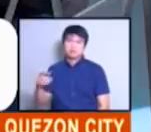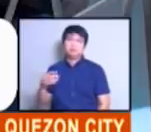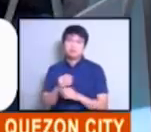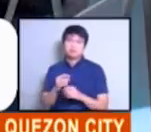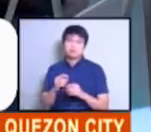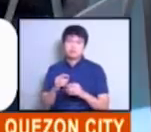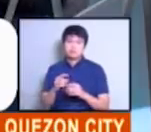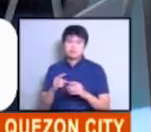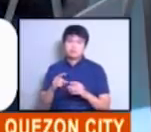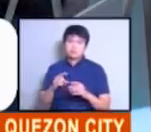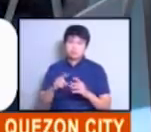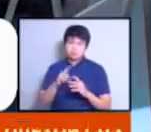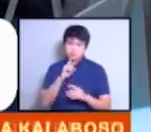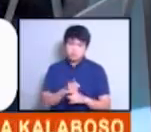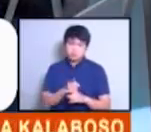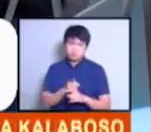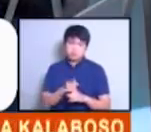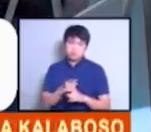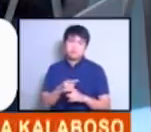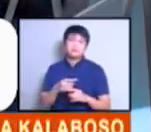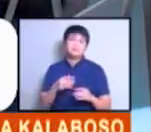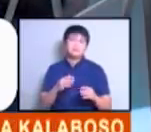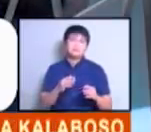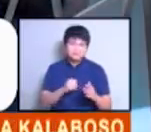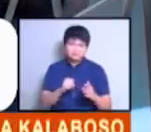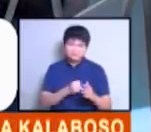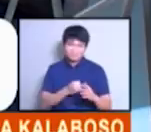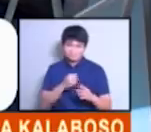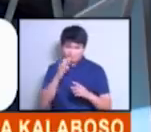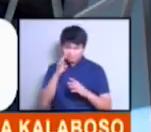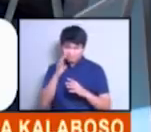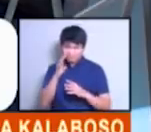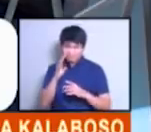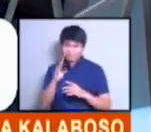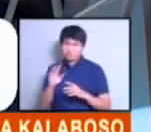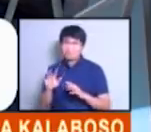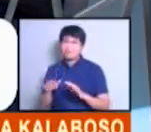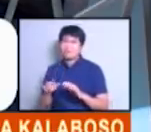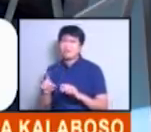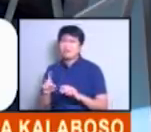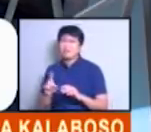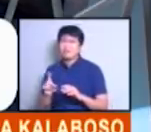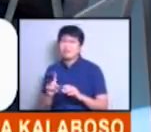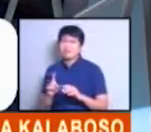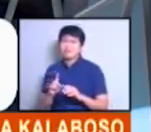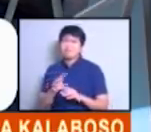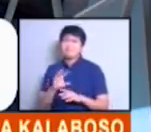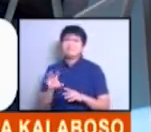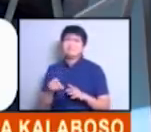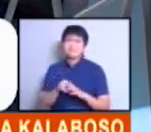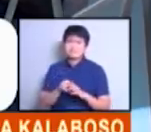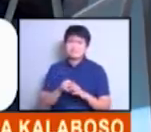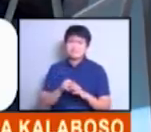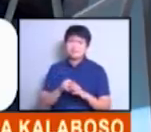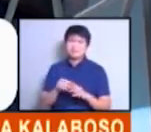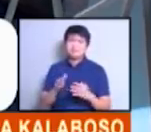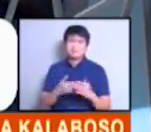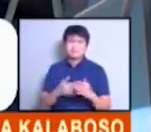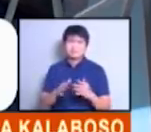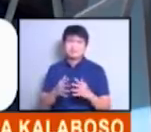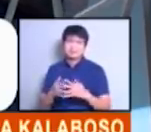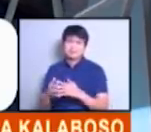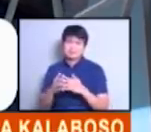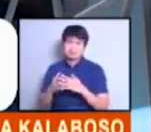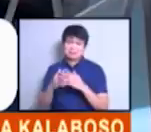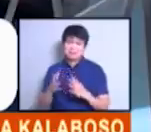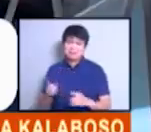tono yan, sir. Teka muna, hindi kita maintindihan. Anong kinalaman ng singer sa Amerika na si Anne Murray? Paano niya pagkakitaan itong Manok na Pula? English ang kinakanta